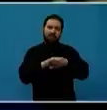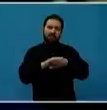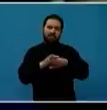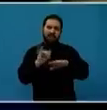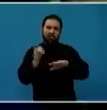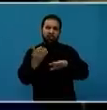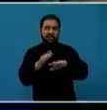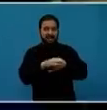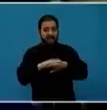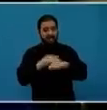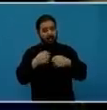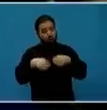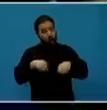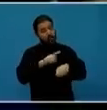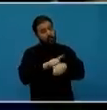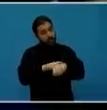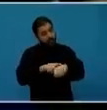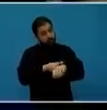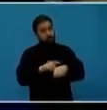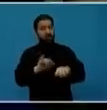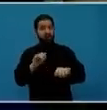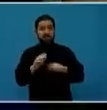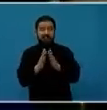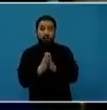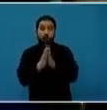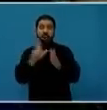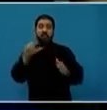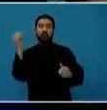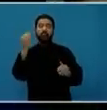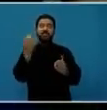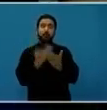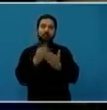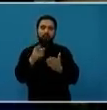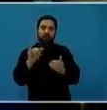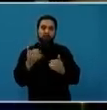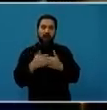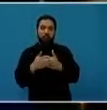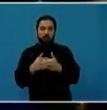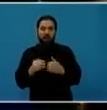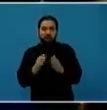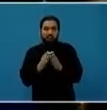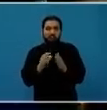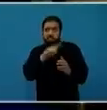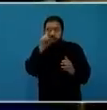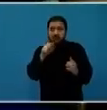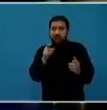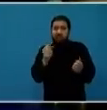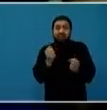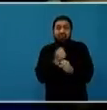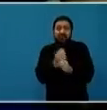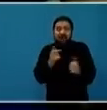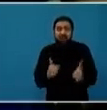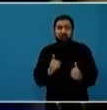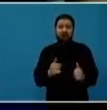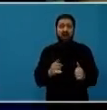Și să-l ierte tot timpul și să-l roage la Dumnezeu pentru el. Și de foarte multe ori apropiații se întreabă, de ce faci lucrul acesta? Ei,